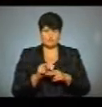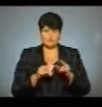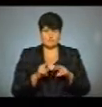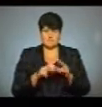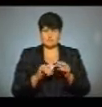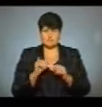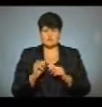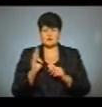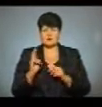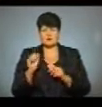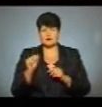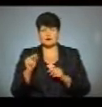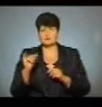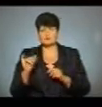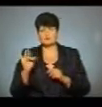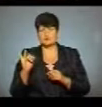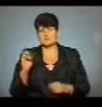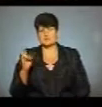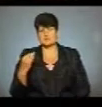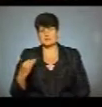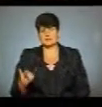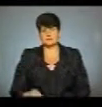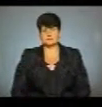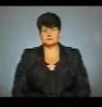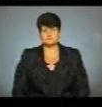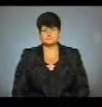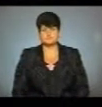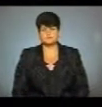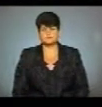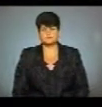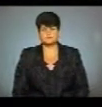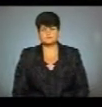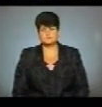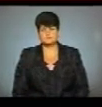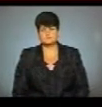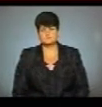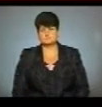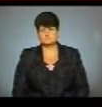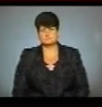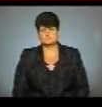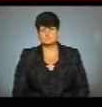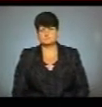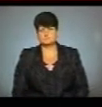Ігор Качурівський. Любов Гадомська, Андрій Бодак. Новини на Суспільному. Тернопільщина.